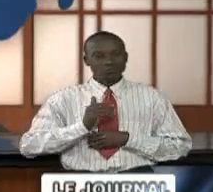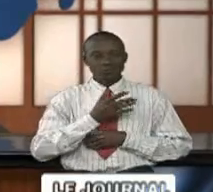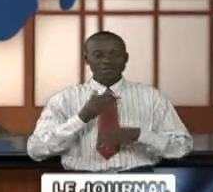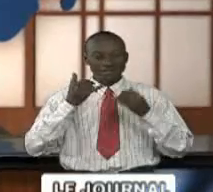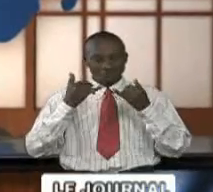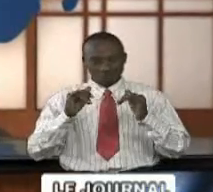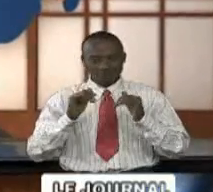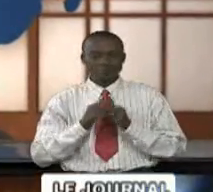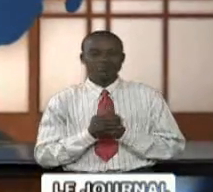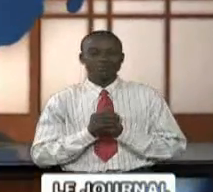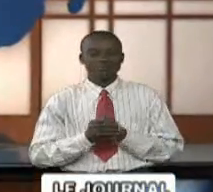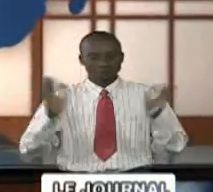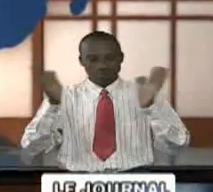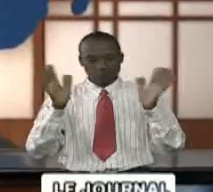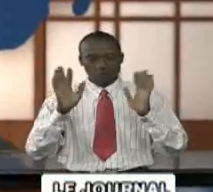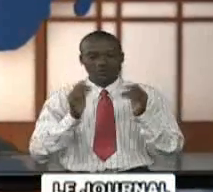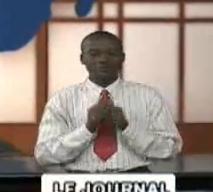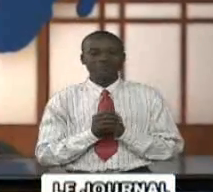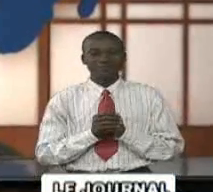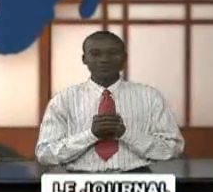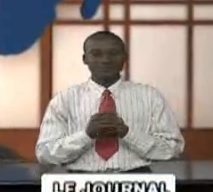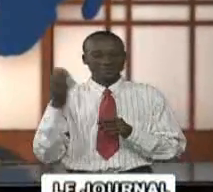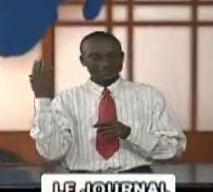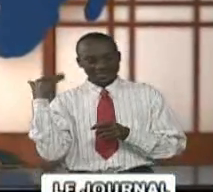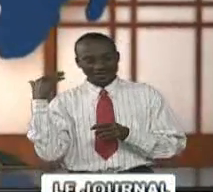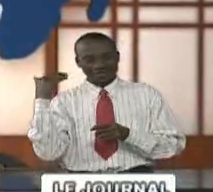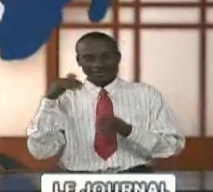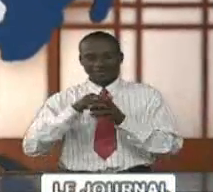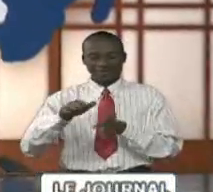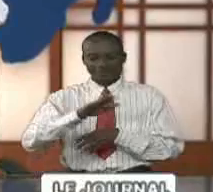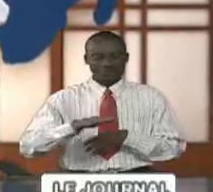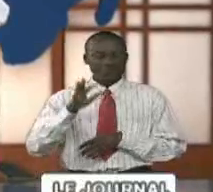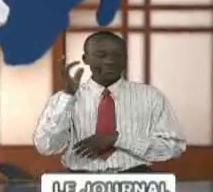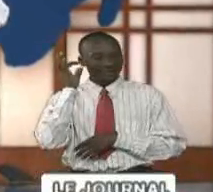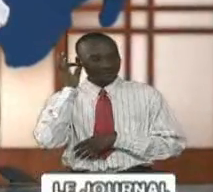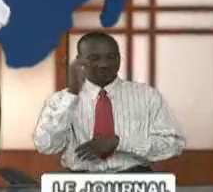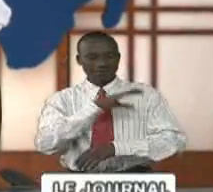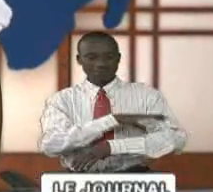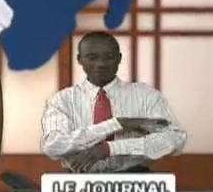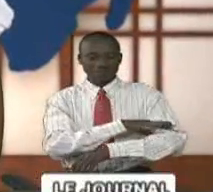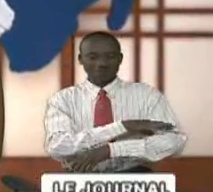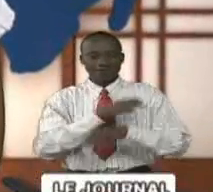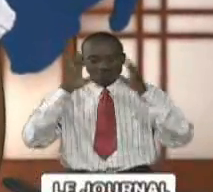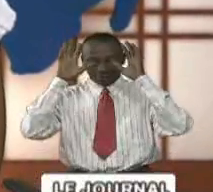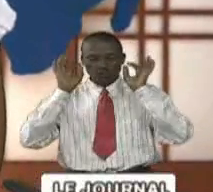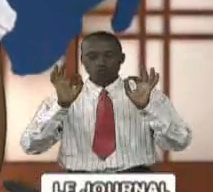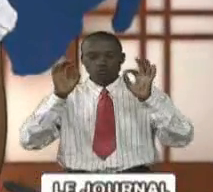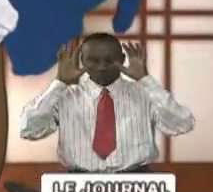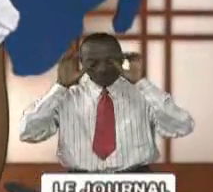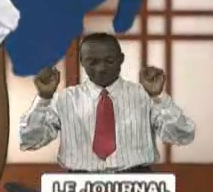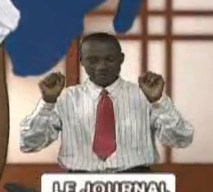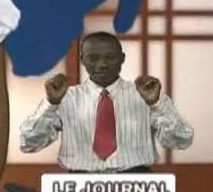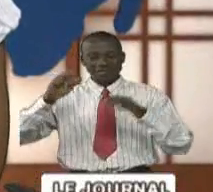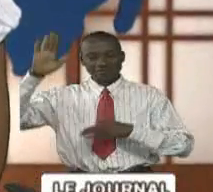du Kenya, Uhuru Kenyatta, a prêté serment hier à Nairobi. Le président de la République, Joseph Kabila Kabange, a